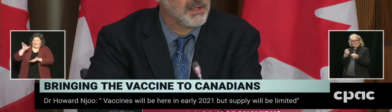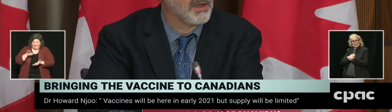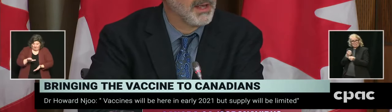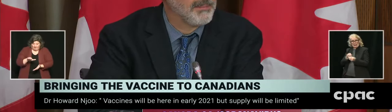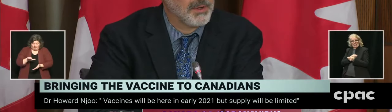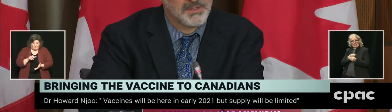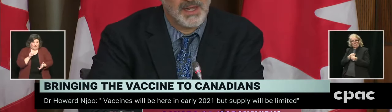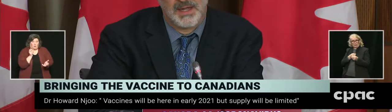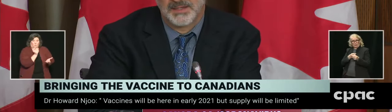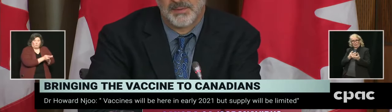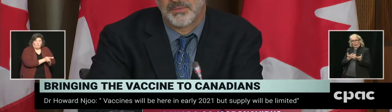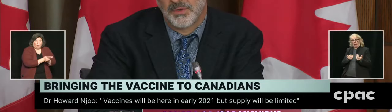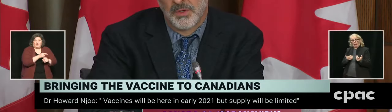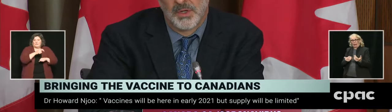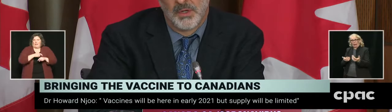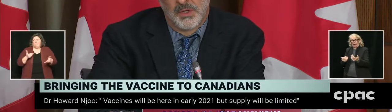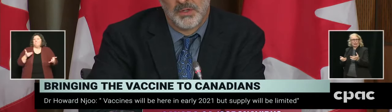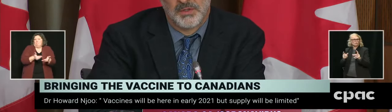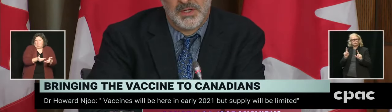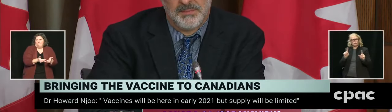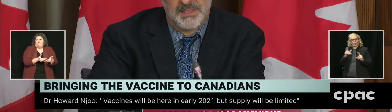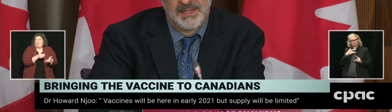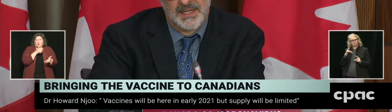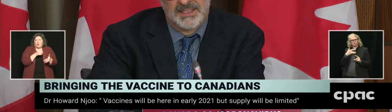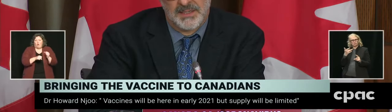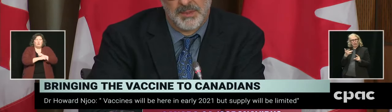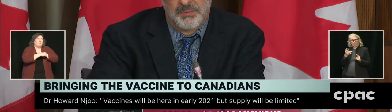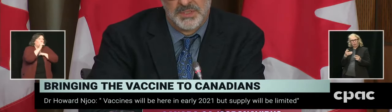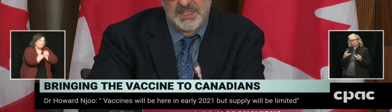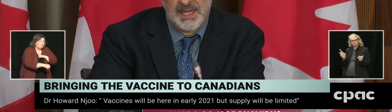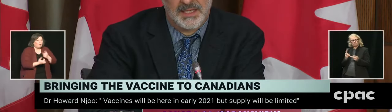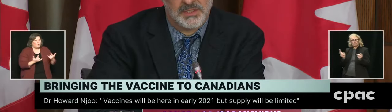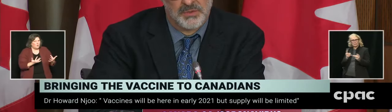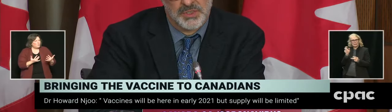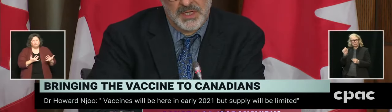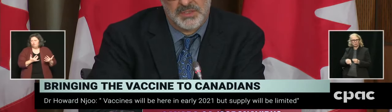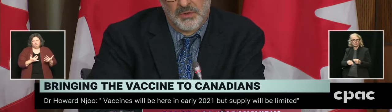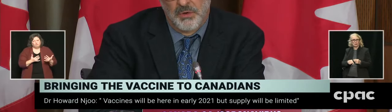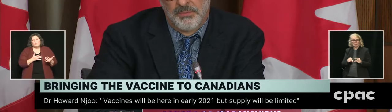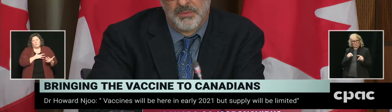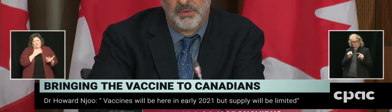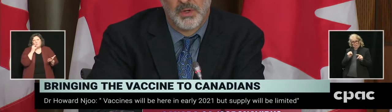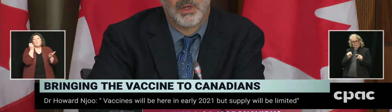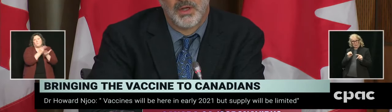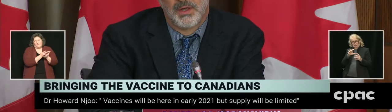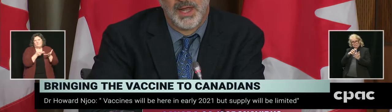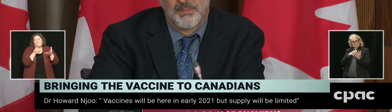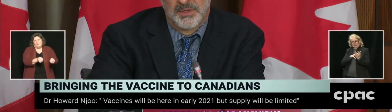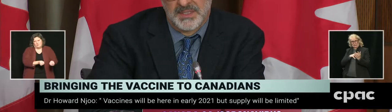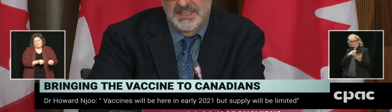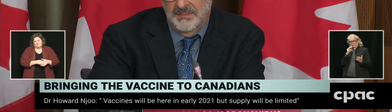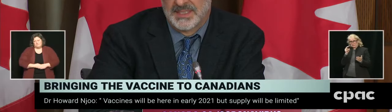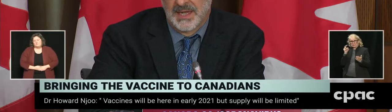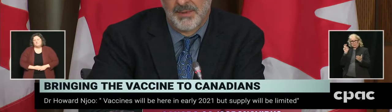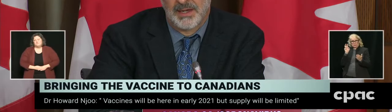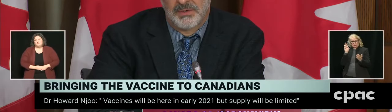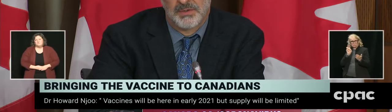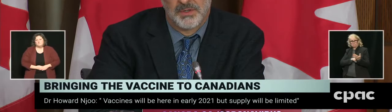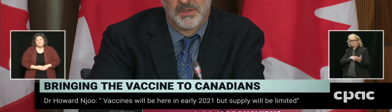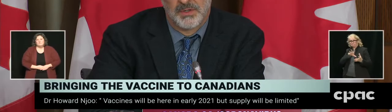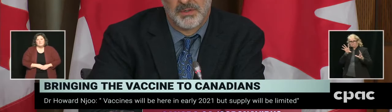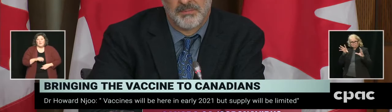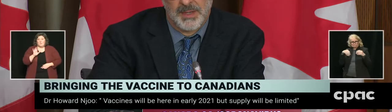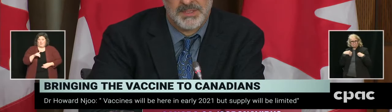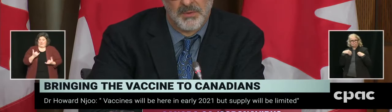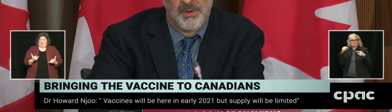un facteur important en termes de limiter l'accès. Mais pour ce qui est de l'arrêté d'urgence, donc on peut importer ces